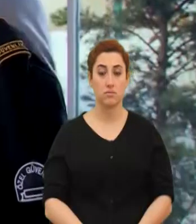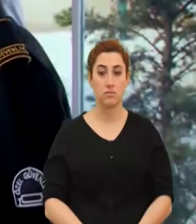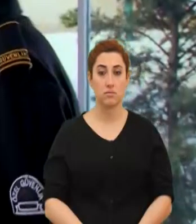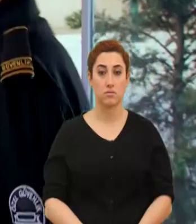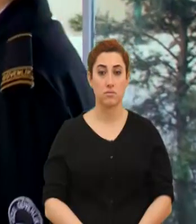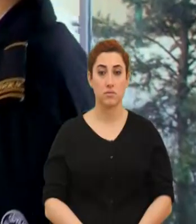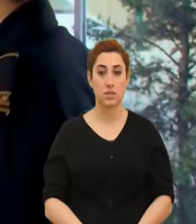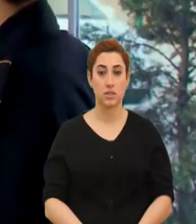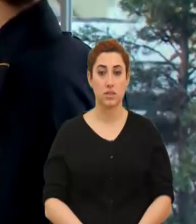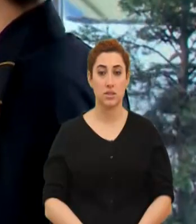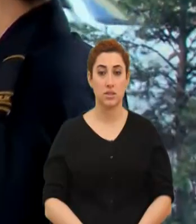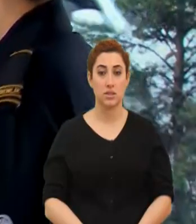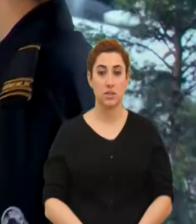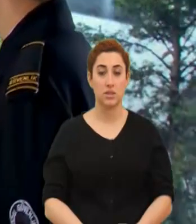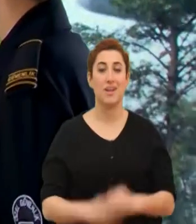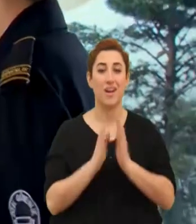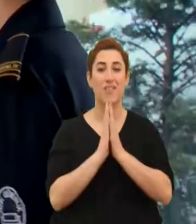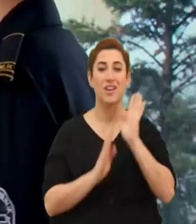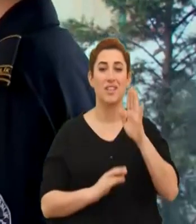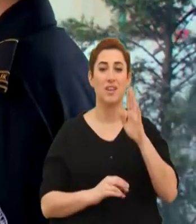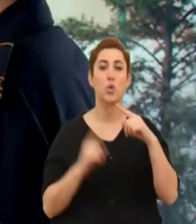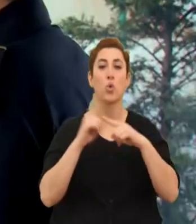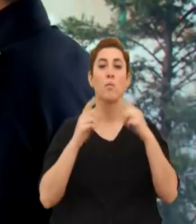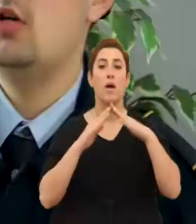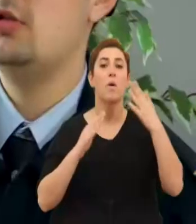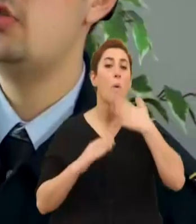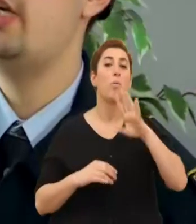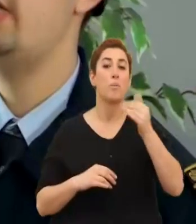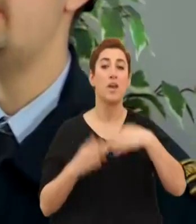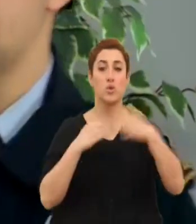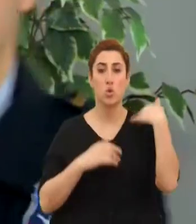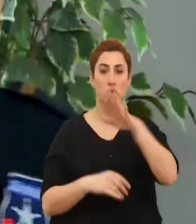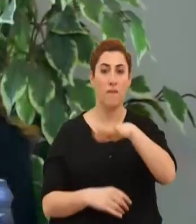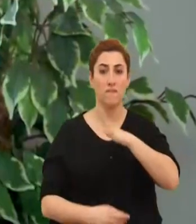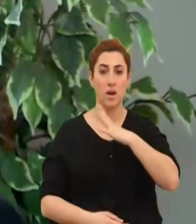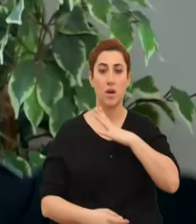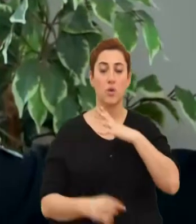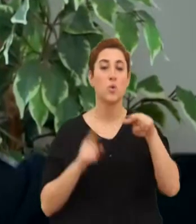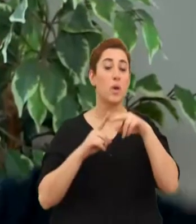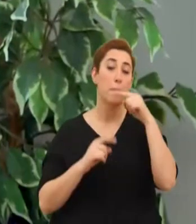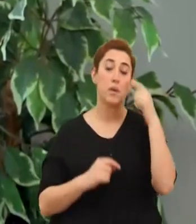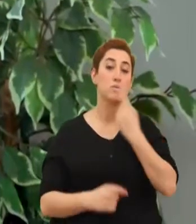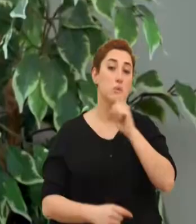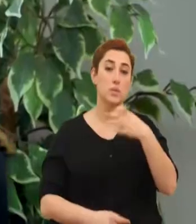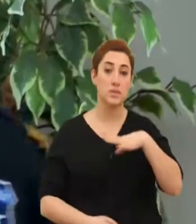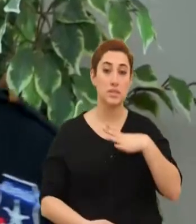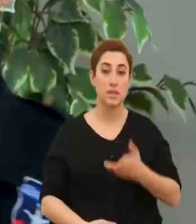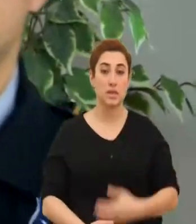Bankaya beyaz saçlı bir adam girdi. Affedersin delikanlı, Tuğba Hanım yok muydu? Az önce yerindeydi. Nurhan Bey'e sorun